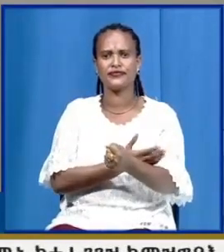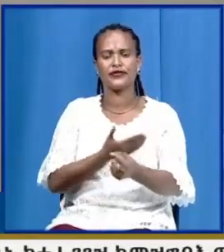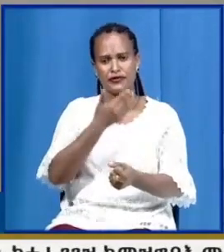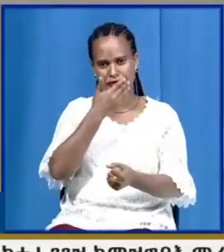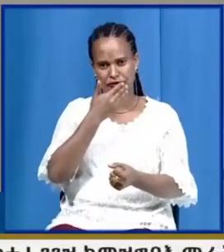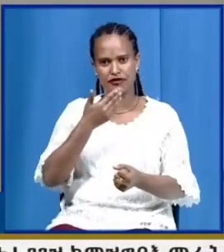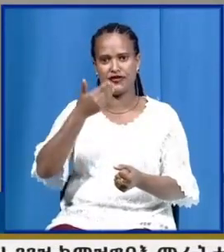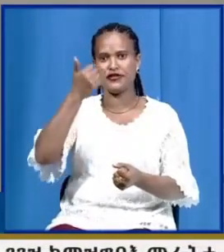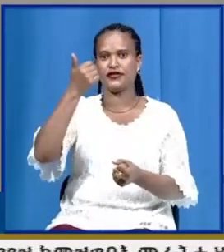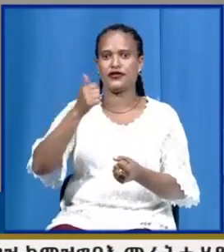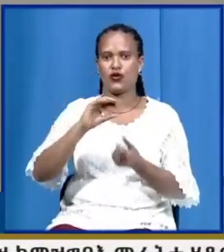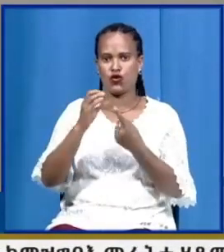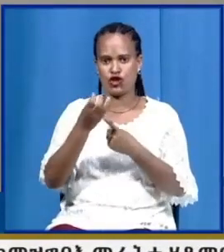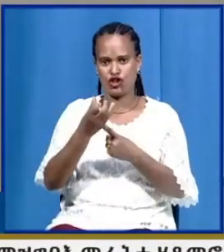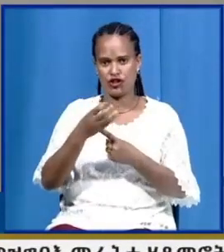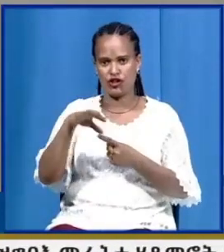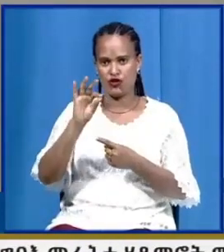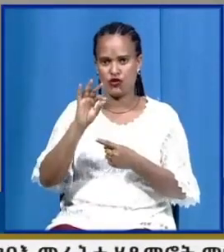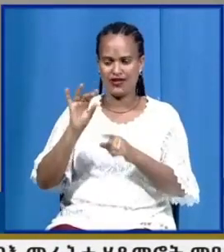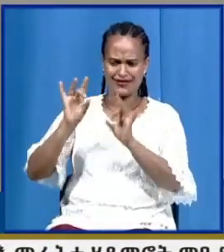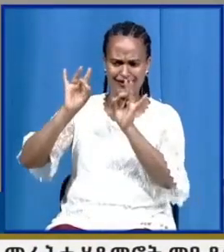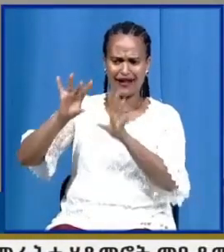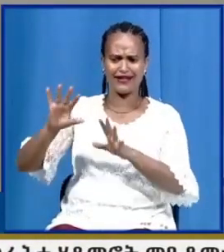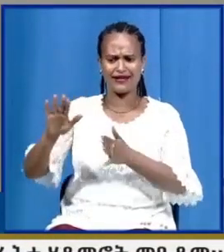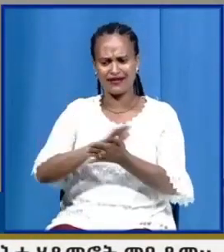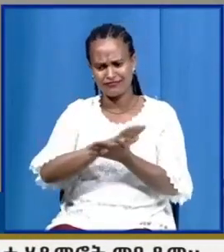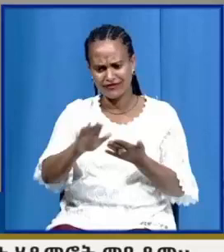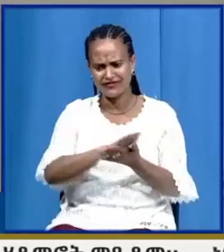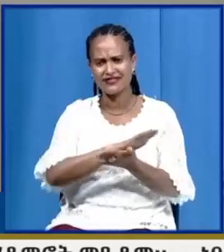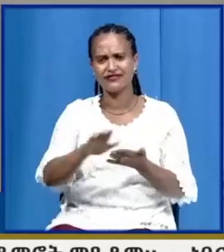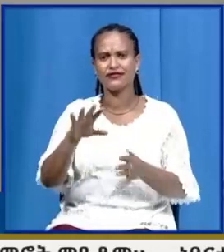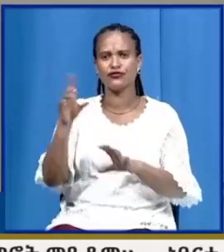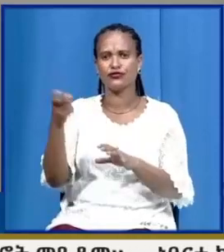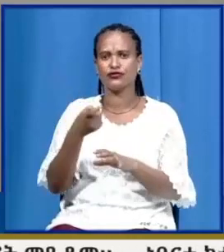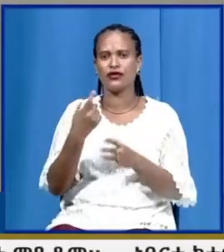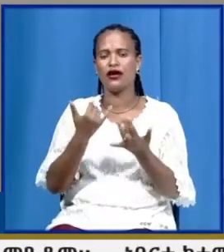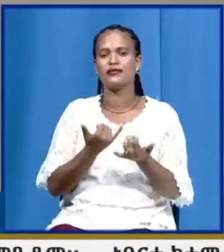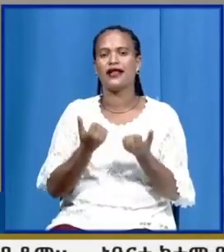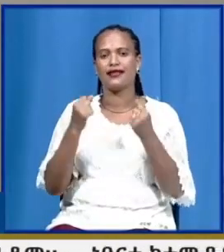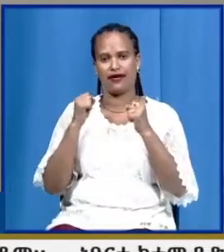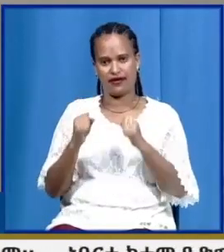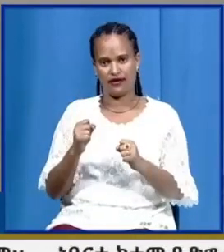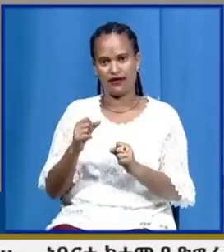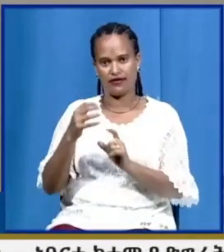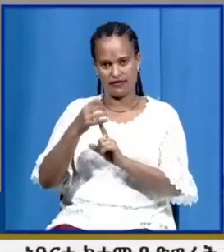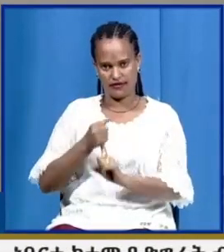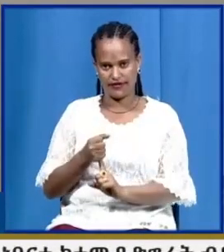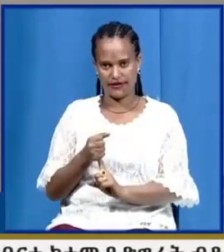ዝሓሸ ፖዚሽን ክህልዎ ፀላእትና ፈረፍረኽ ክብሉ ኣብዚኣ ጠንኪርና ትሒዝና